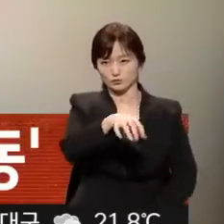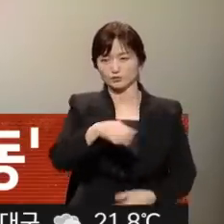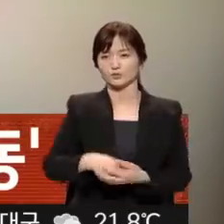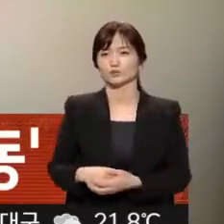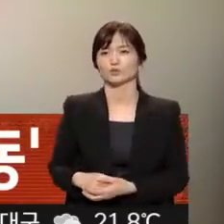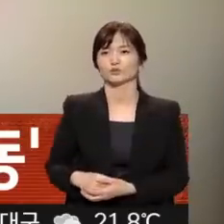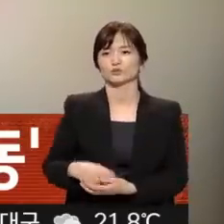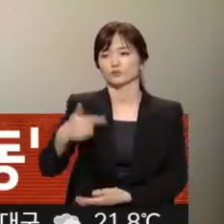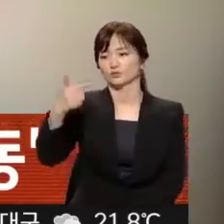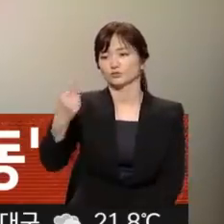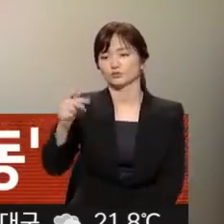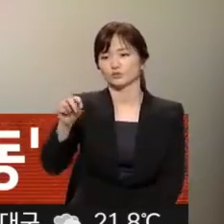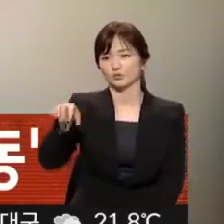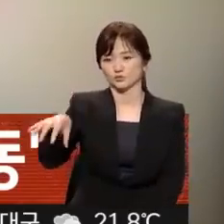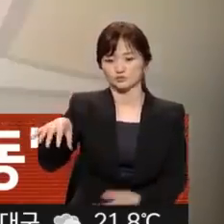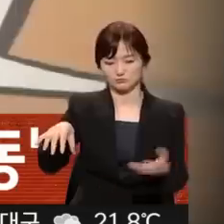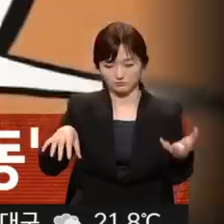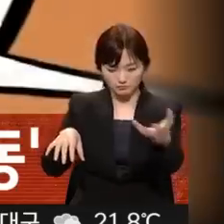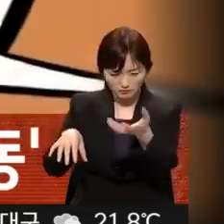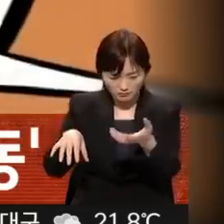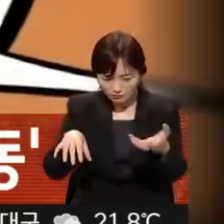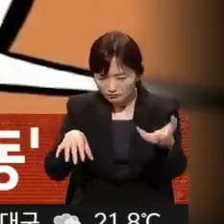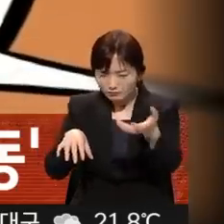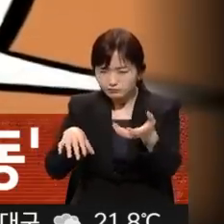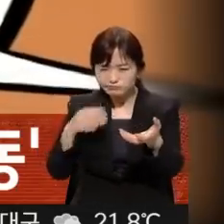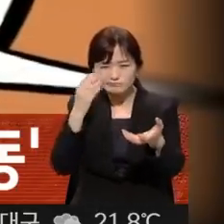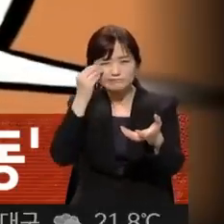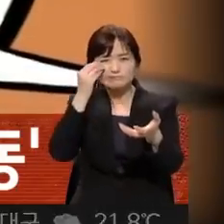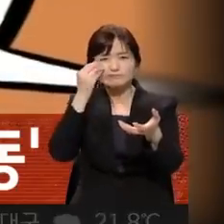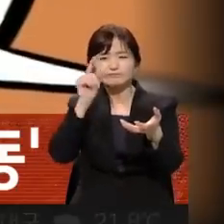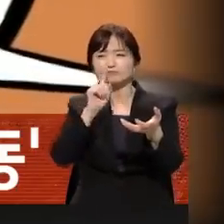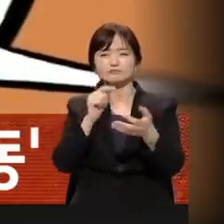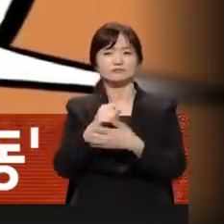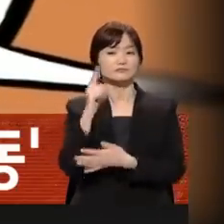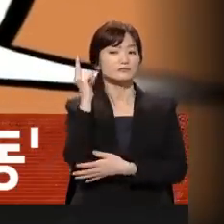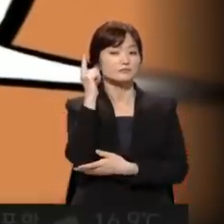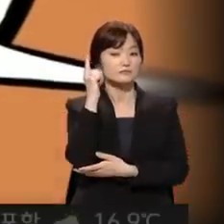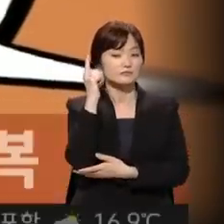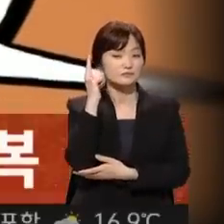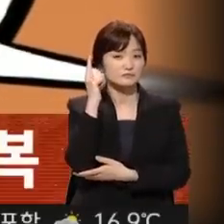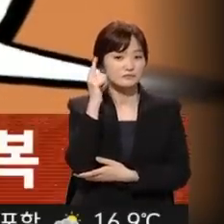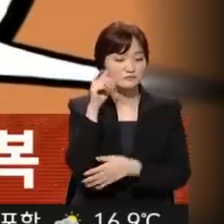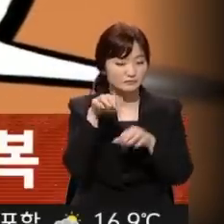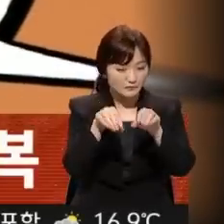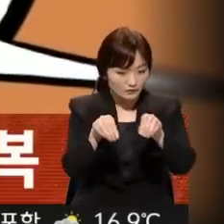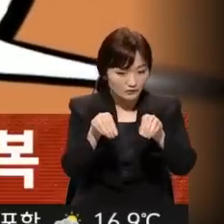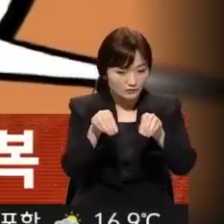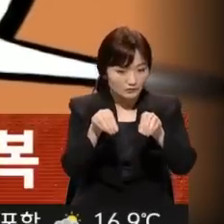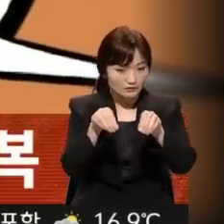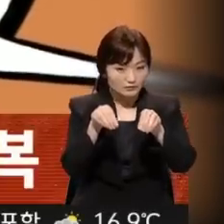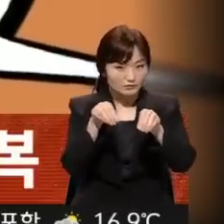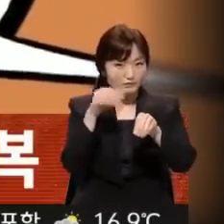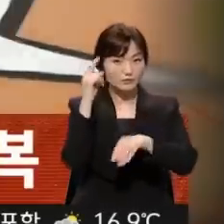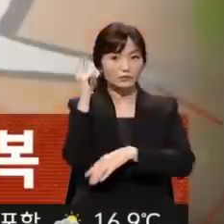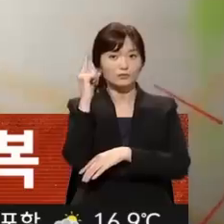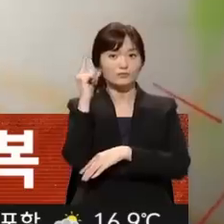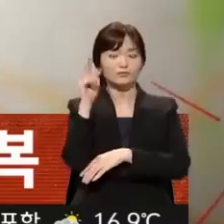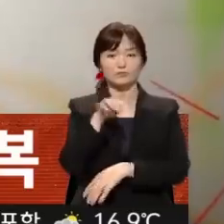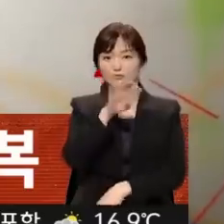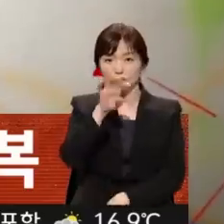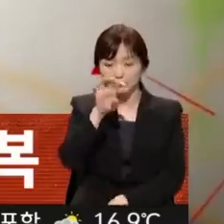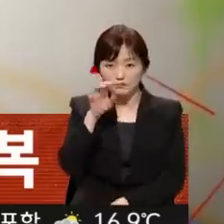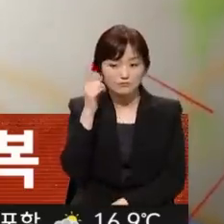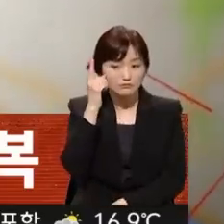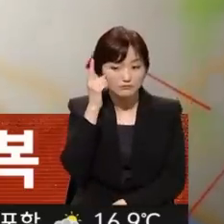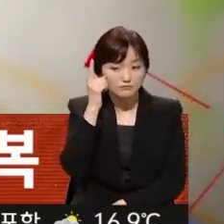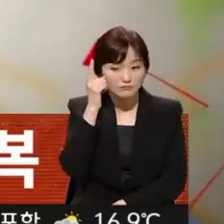뭐 신사동 갔다가 이동을 하는데 좀 이상한 점이 있어요. 예. 휴대전화를 껐다가 켰다를 반복을 합니다. 어허. 그래서 켜져